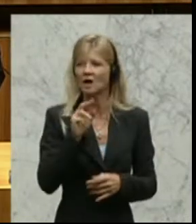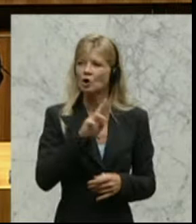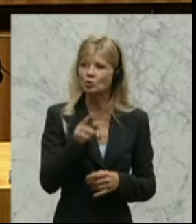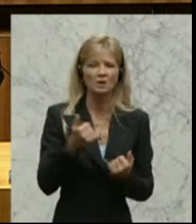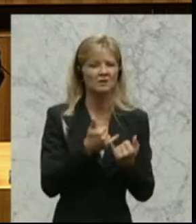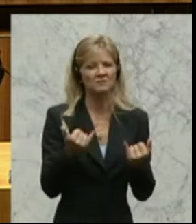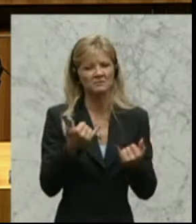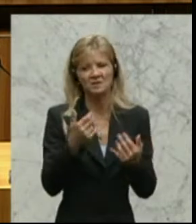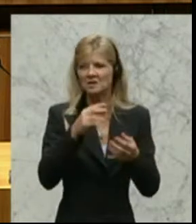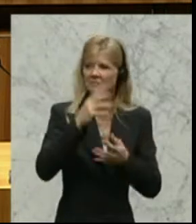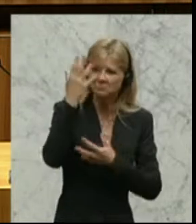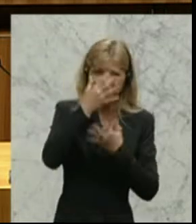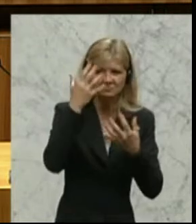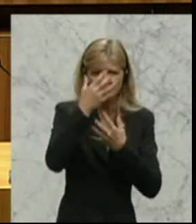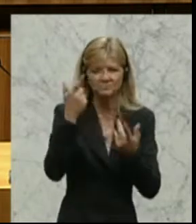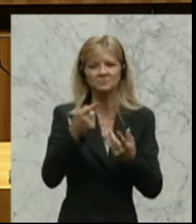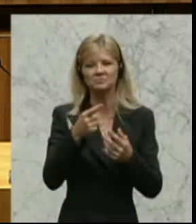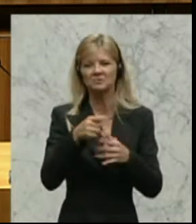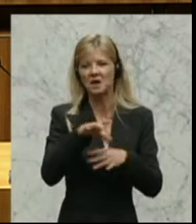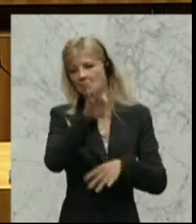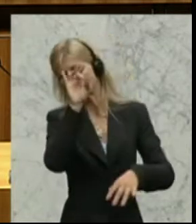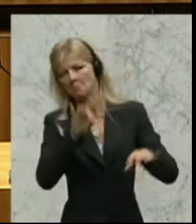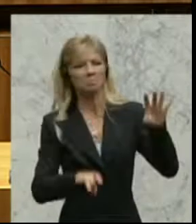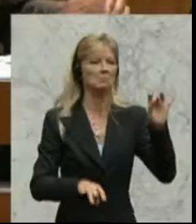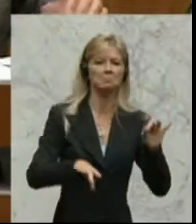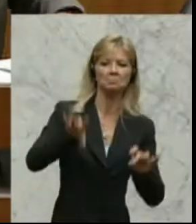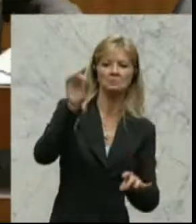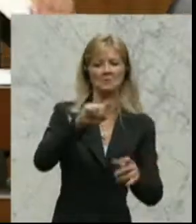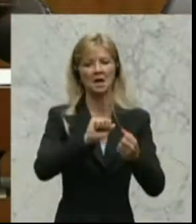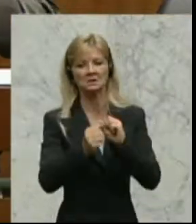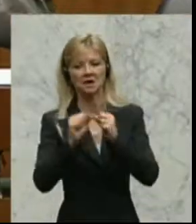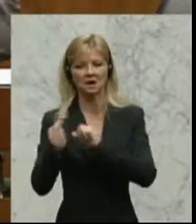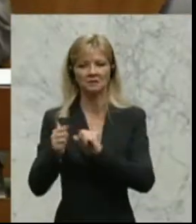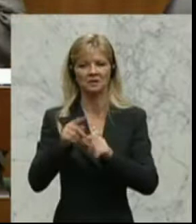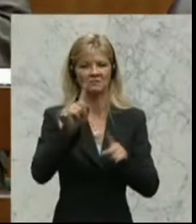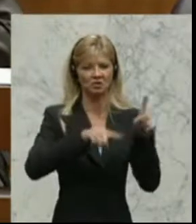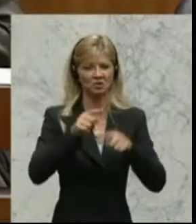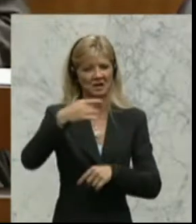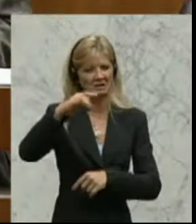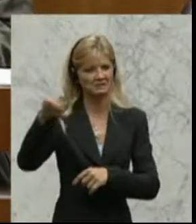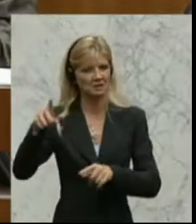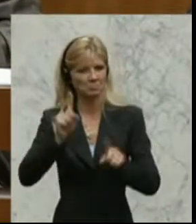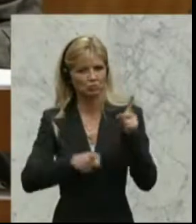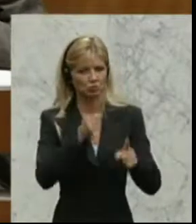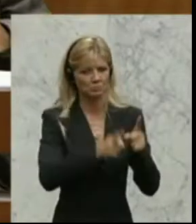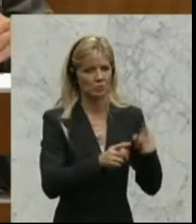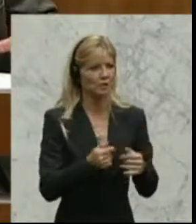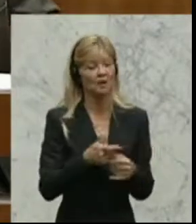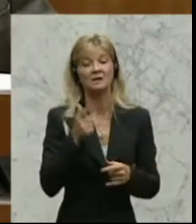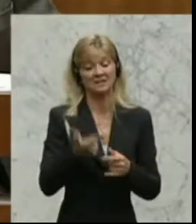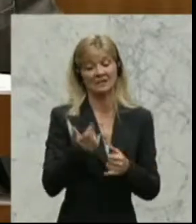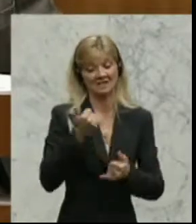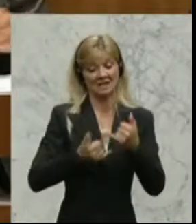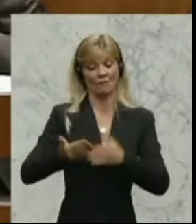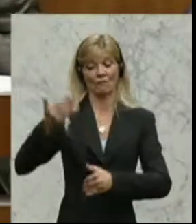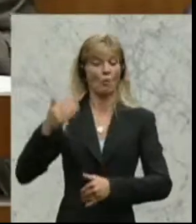von einzelnen Bestimmungen. Und wenn ich sage, seit 20 Jahren, ich kann es vorher nicht beurteilen, das war vor meiner Zeit, aber in den letzten 20